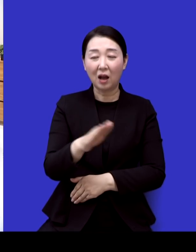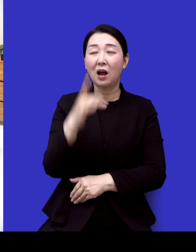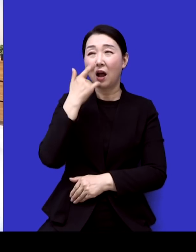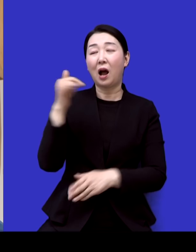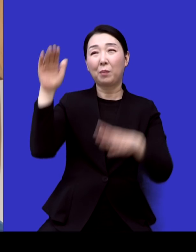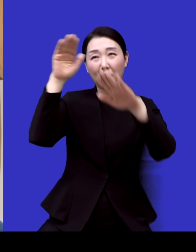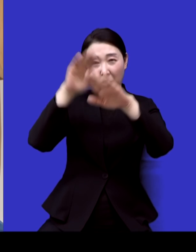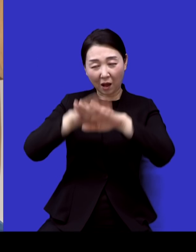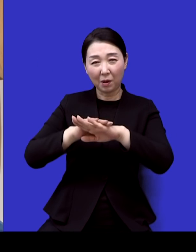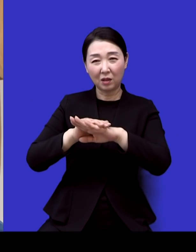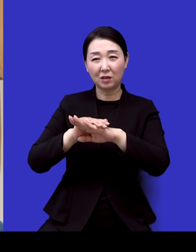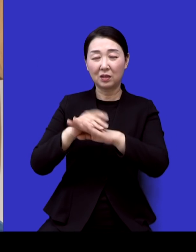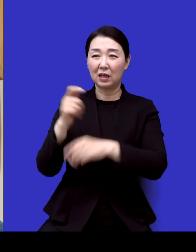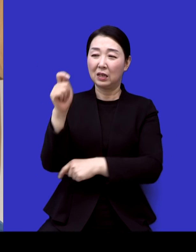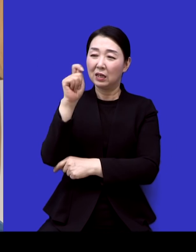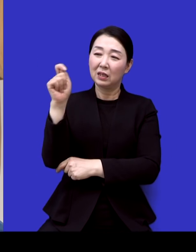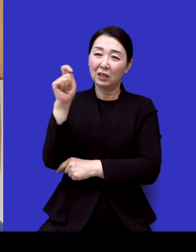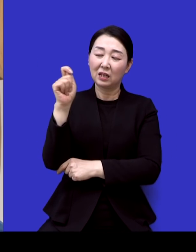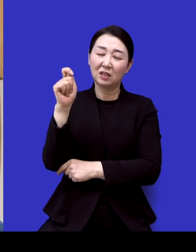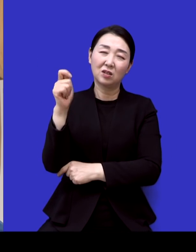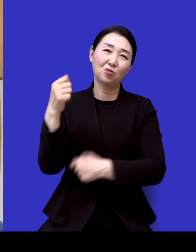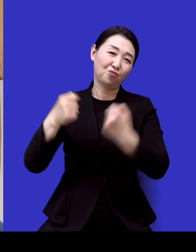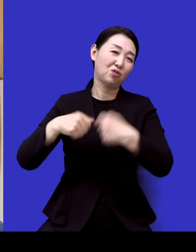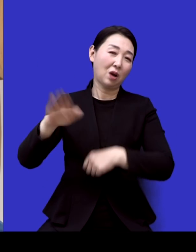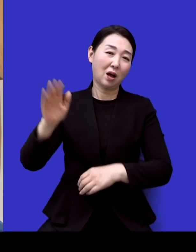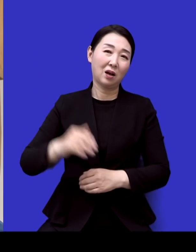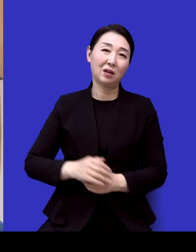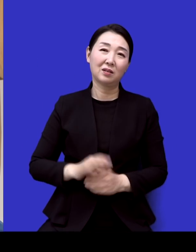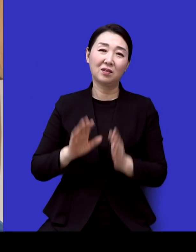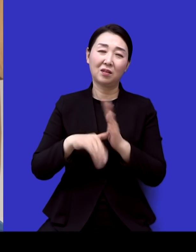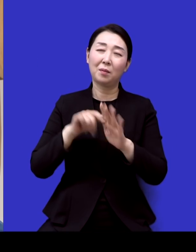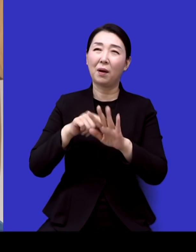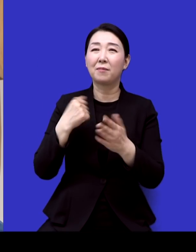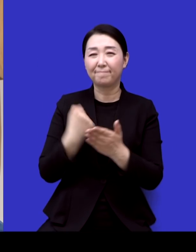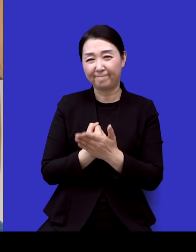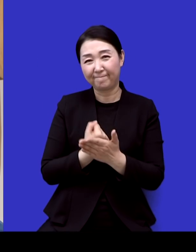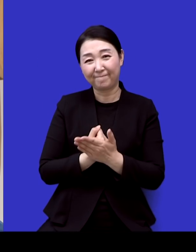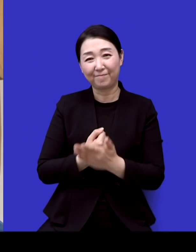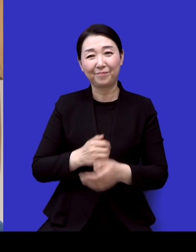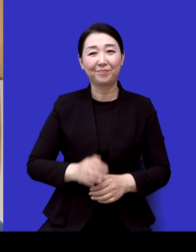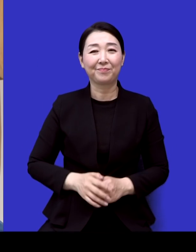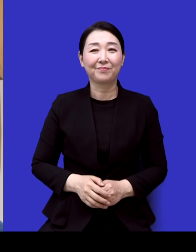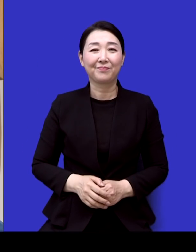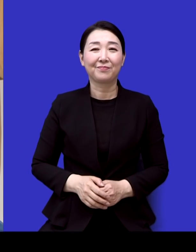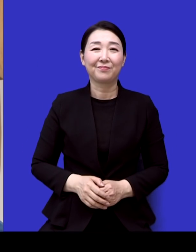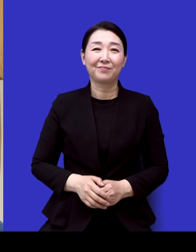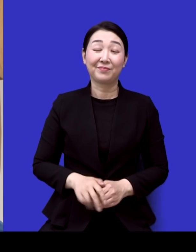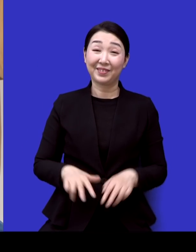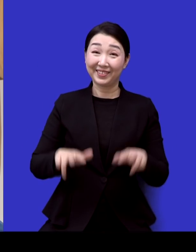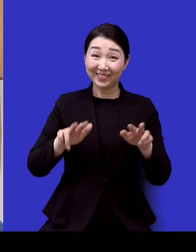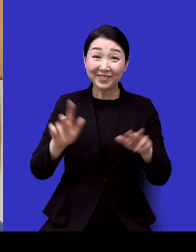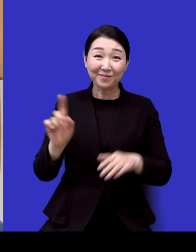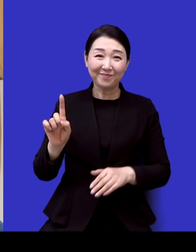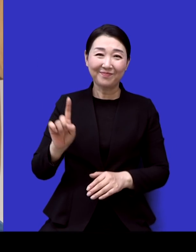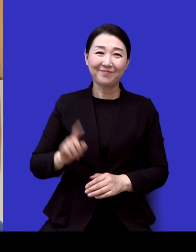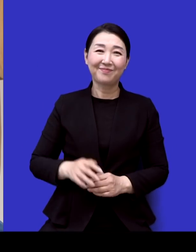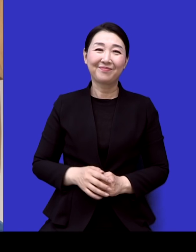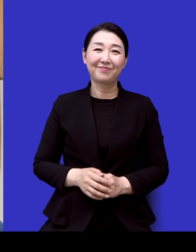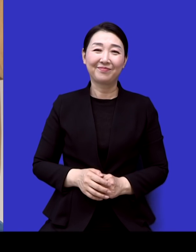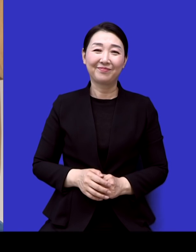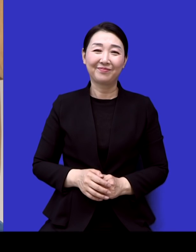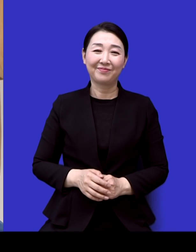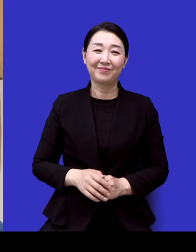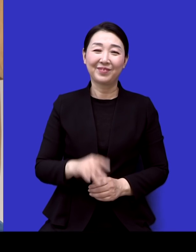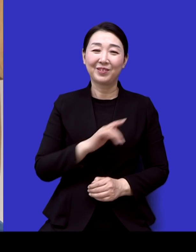나가셨고 그때는 좀 안쓰러웠고 안타까웠는데 이제는